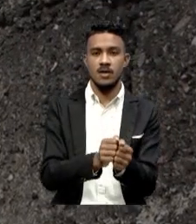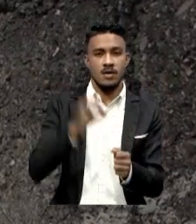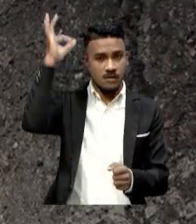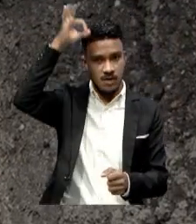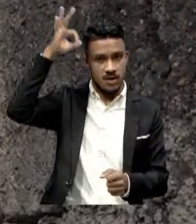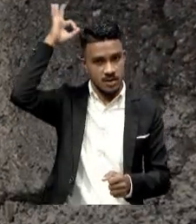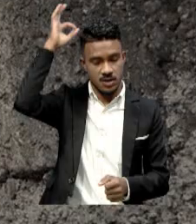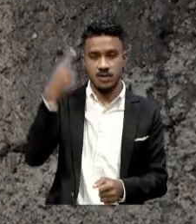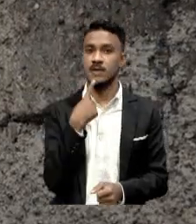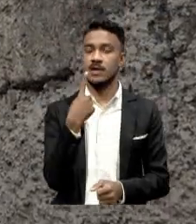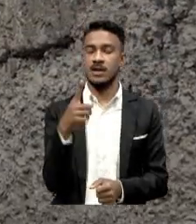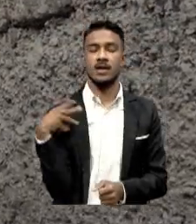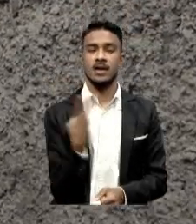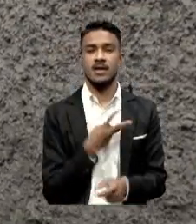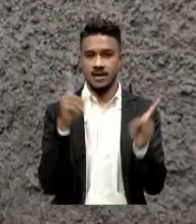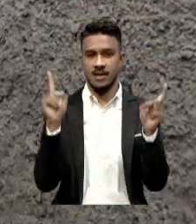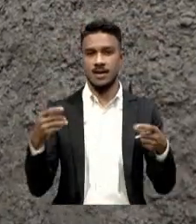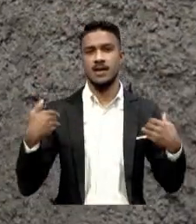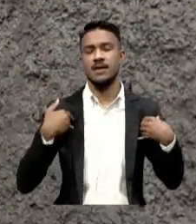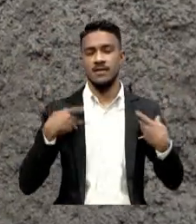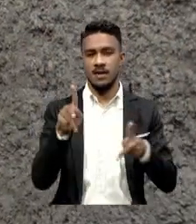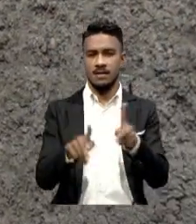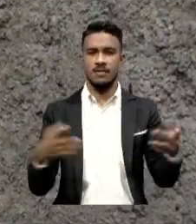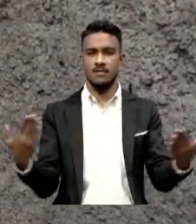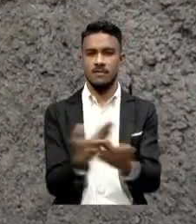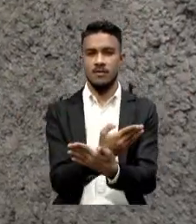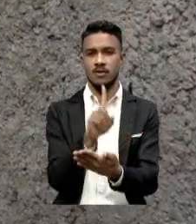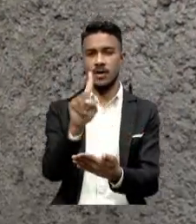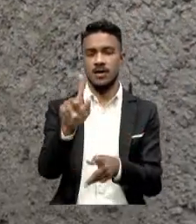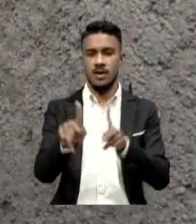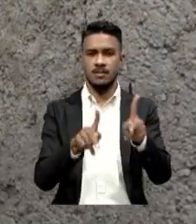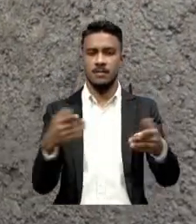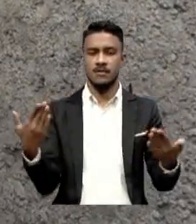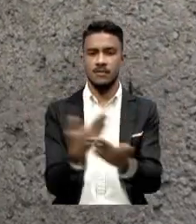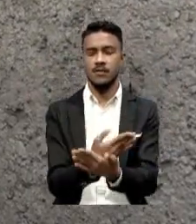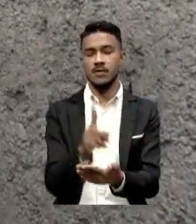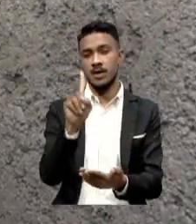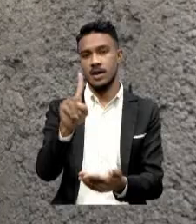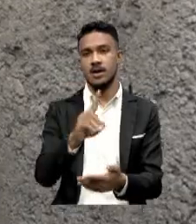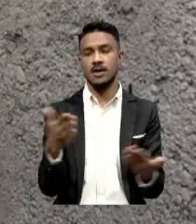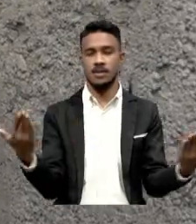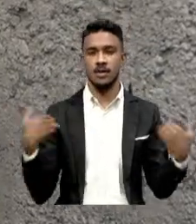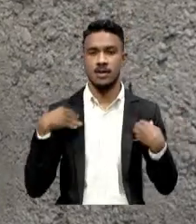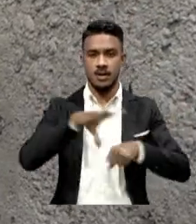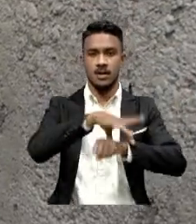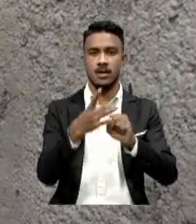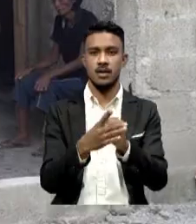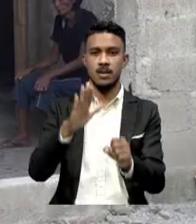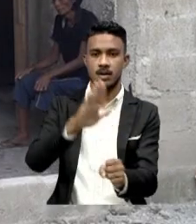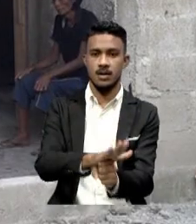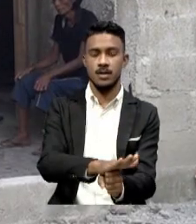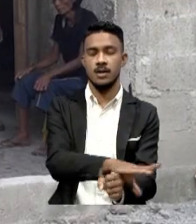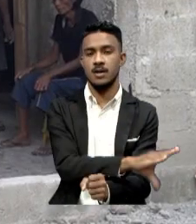hateni. Ita tenki hamosu ema founida, povo founida, iha rai be ita sama bane, iha